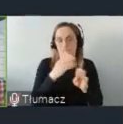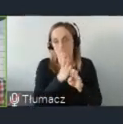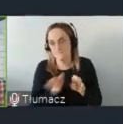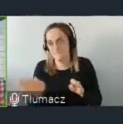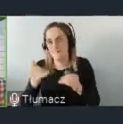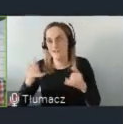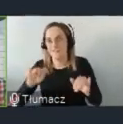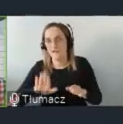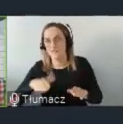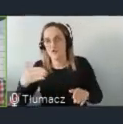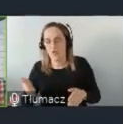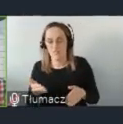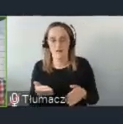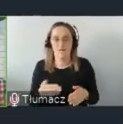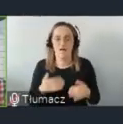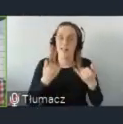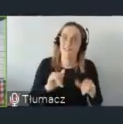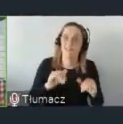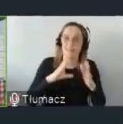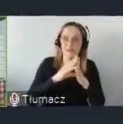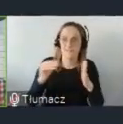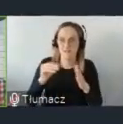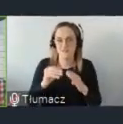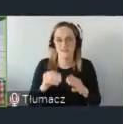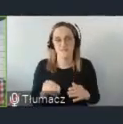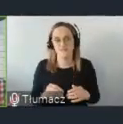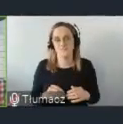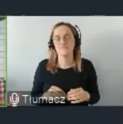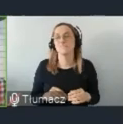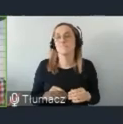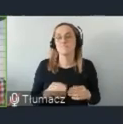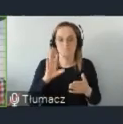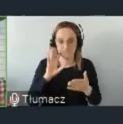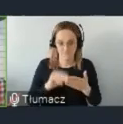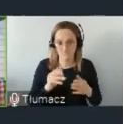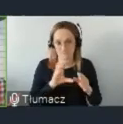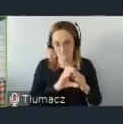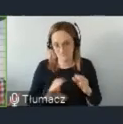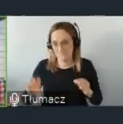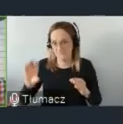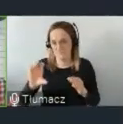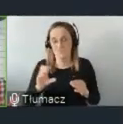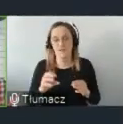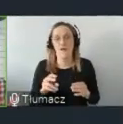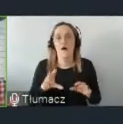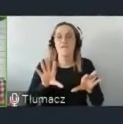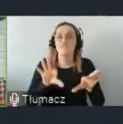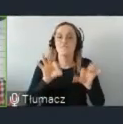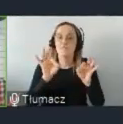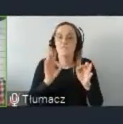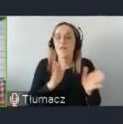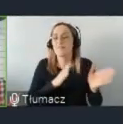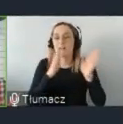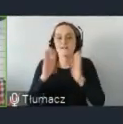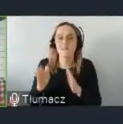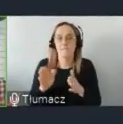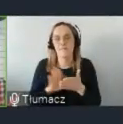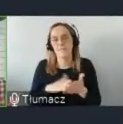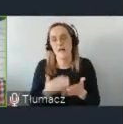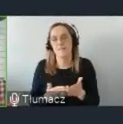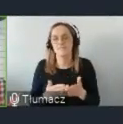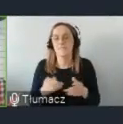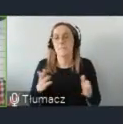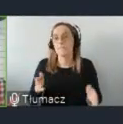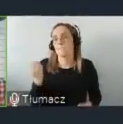na inną stronę, a mogę przekierować do innego zdjęcia, więc zrobimy create tour. I tutaj będziemy mieli wybór kolejnej sceny, na przykład do sceny